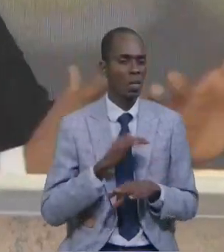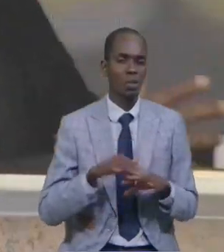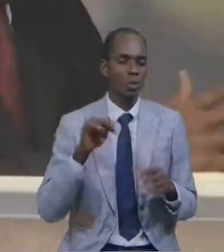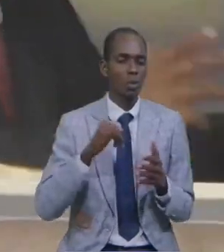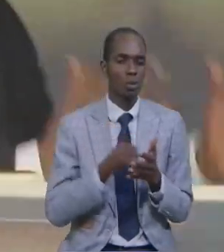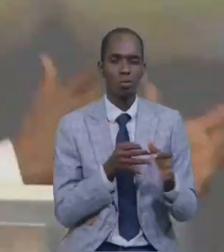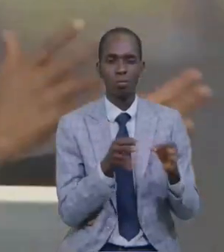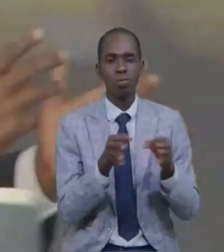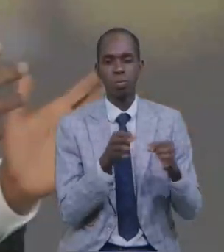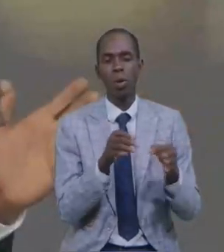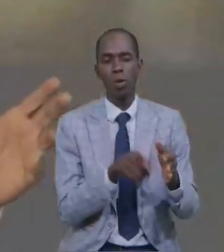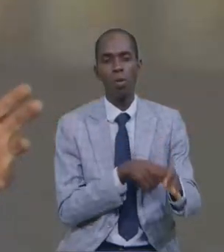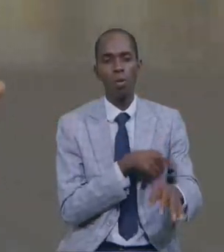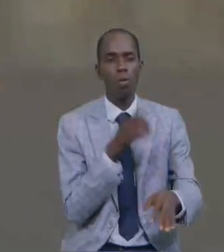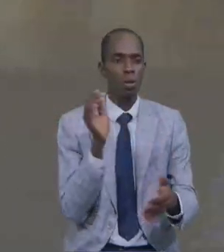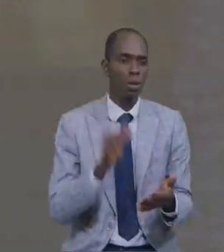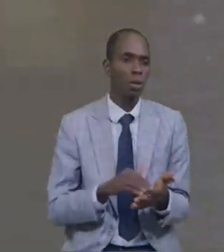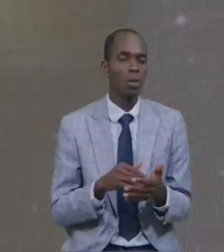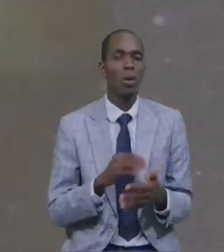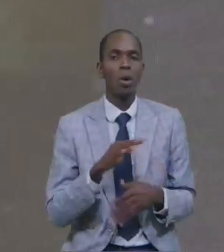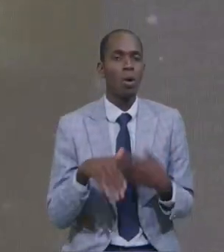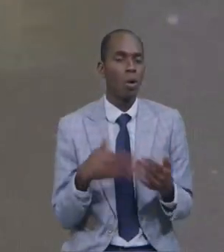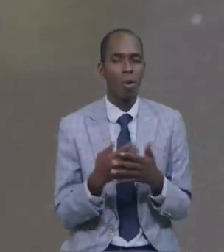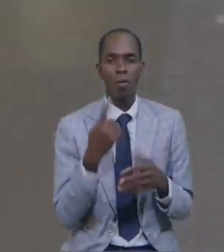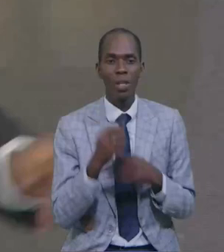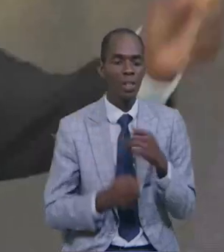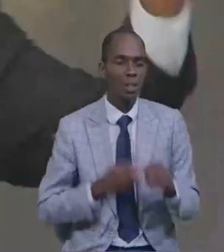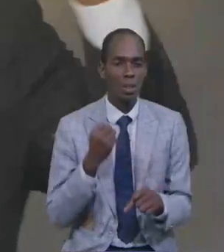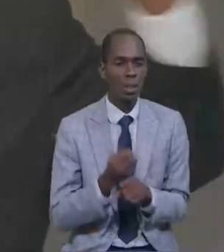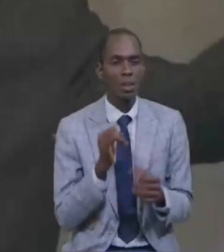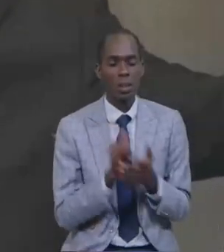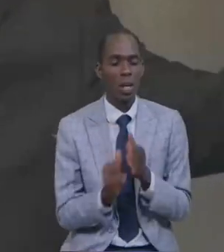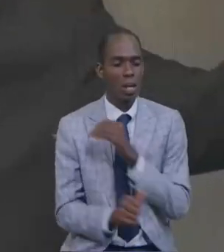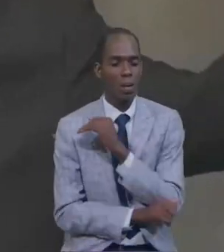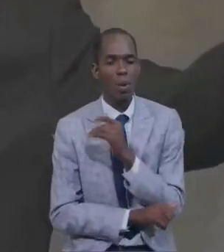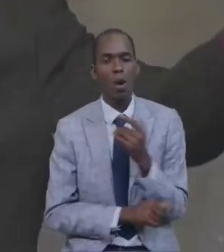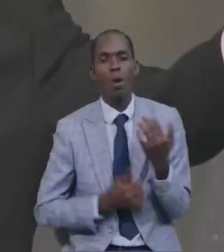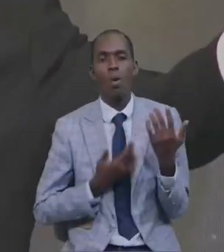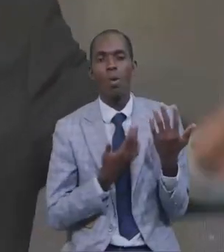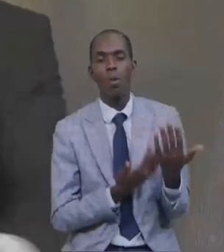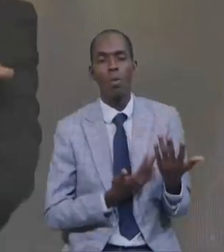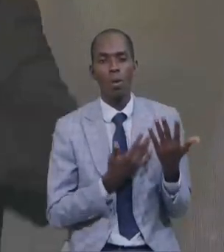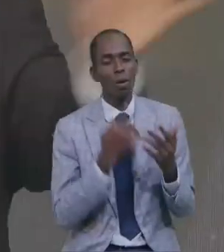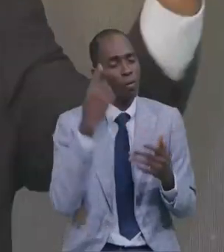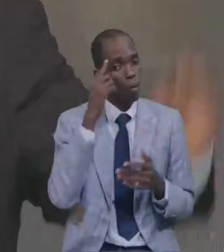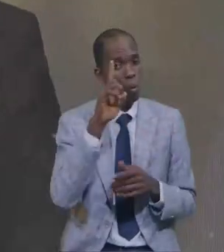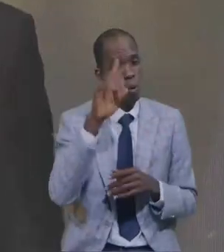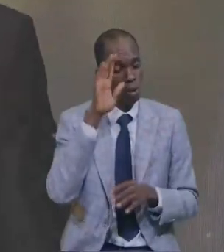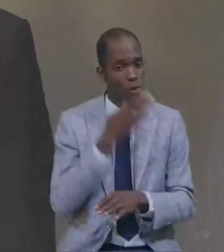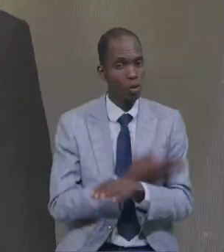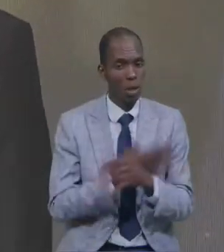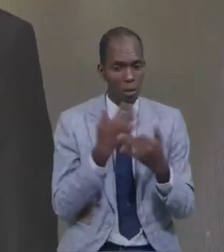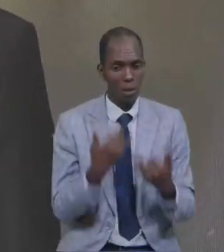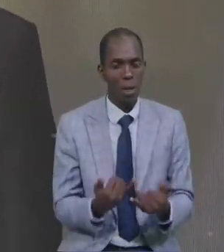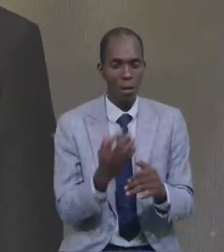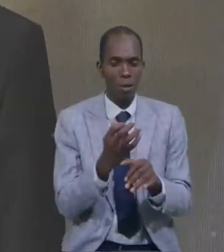attendre et cette joie de sourire est devenu le symbole